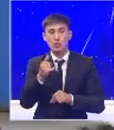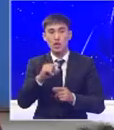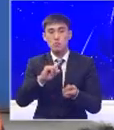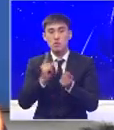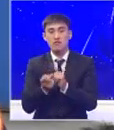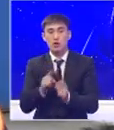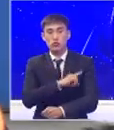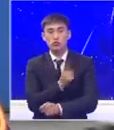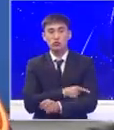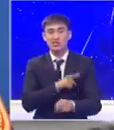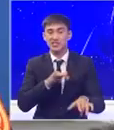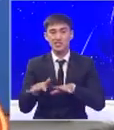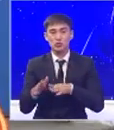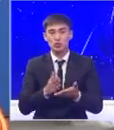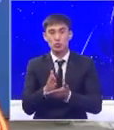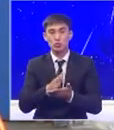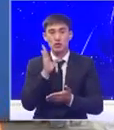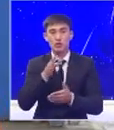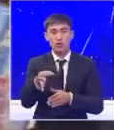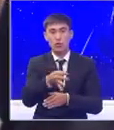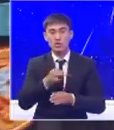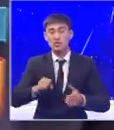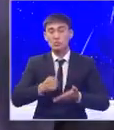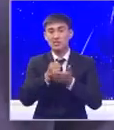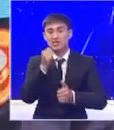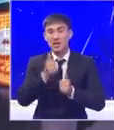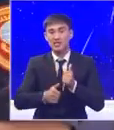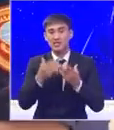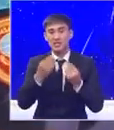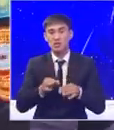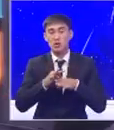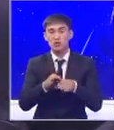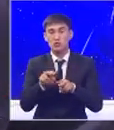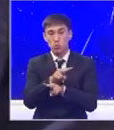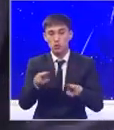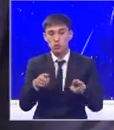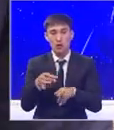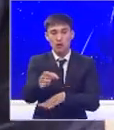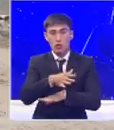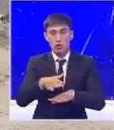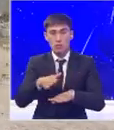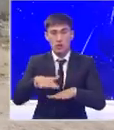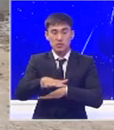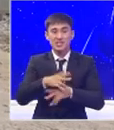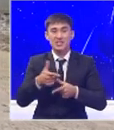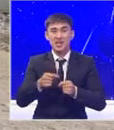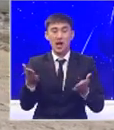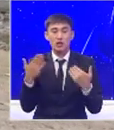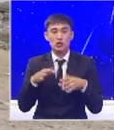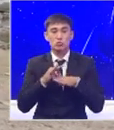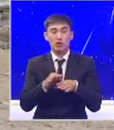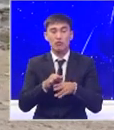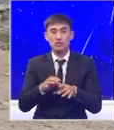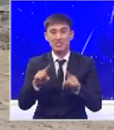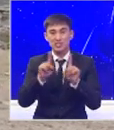переведены на усиленный вариант несения службы на водоемах спасателями ежедневно производится патрулирование акватории и побережье где с отдыхающими